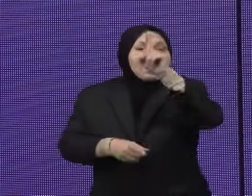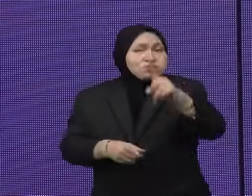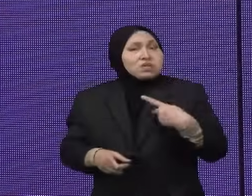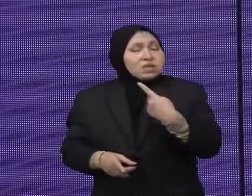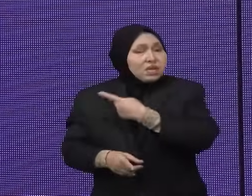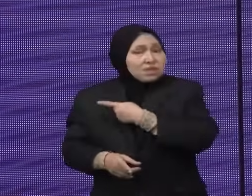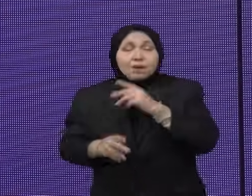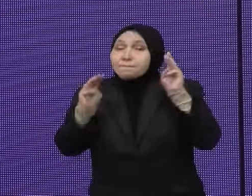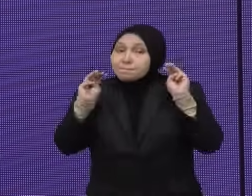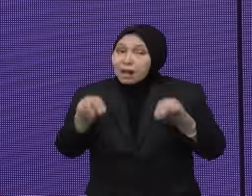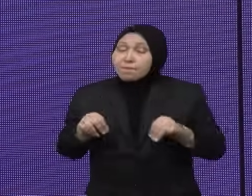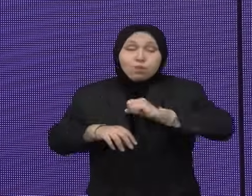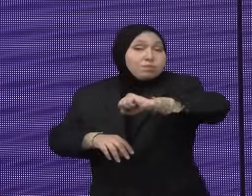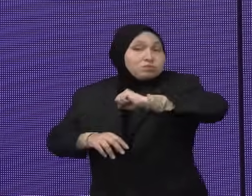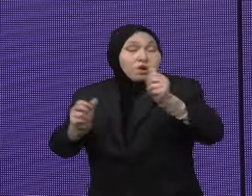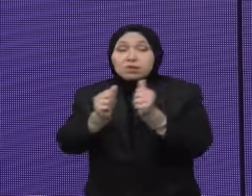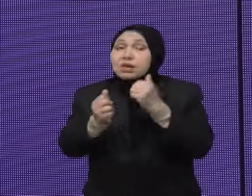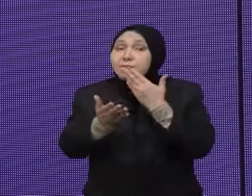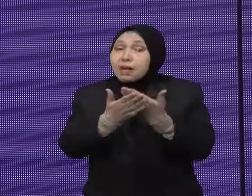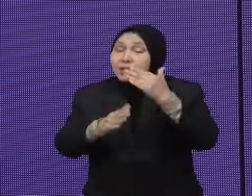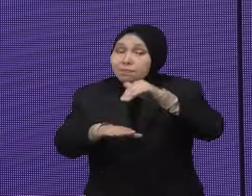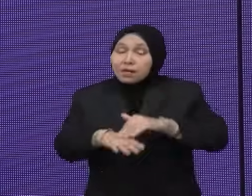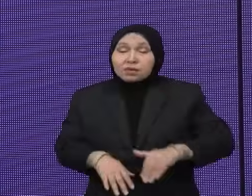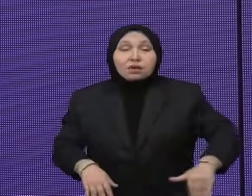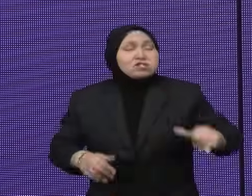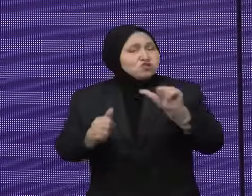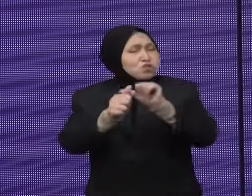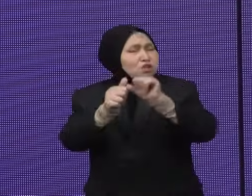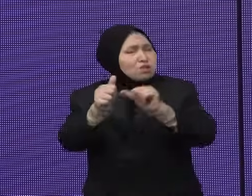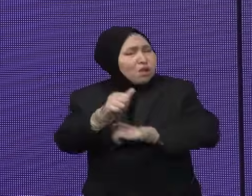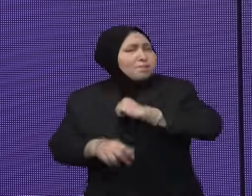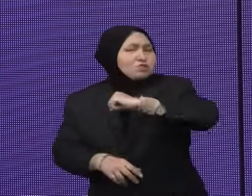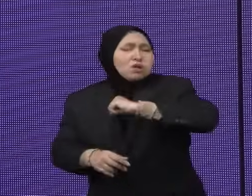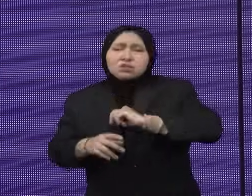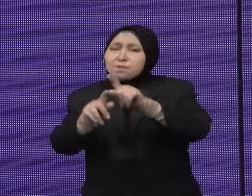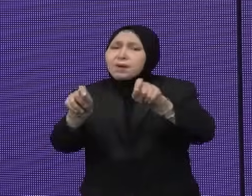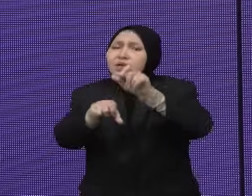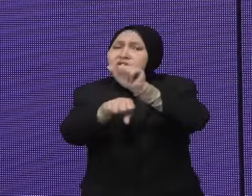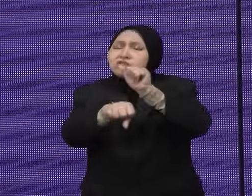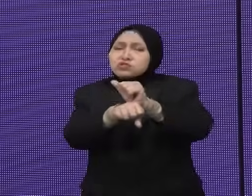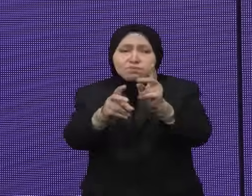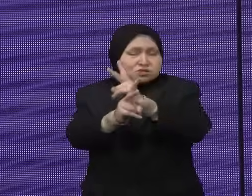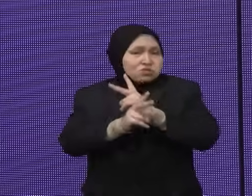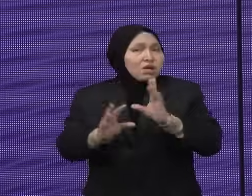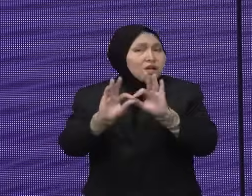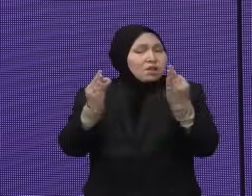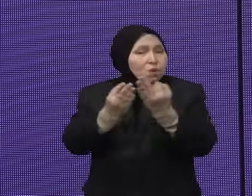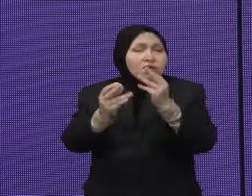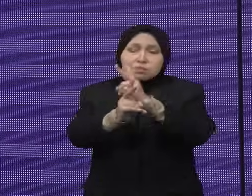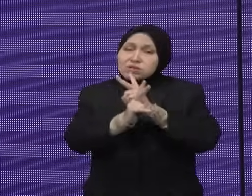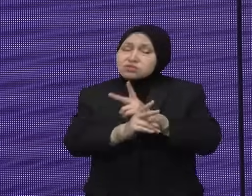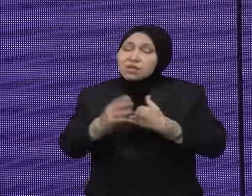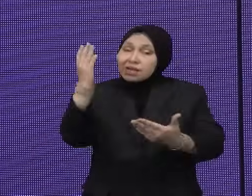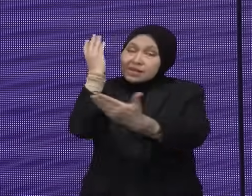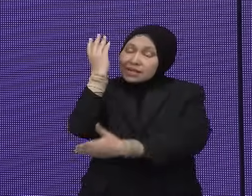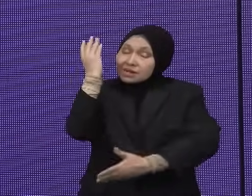ini mampu berjuang dengan baik pada segala perjuangan di tempat kerja, menjaga keluarga, menjaga negeri,